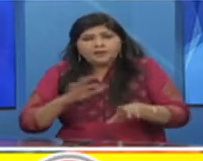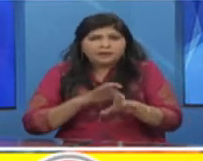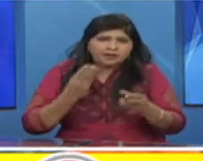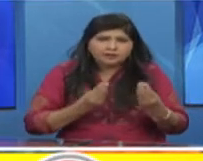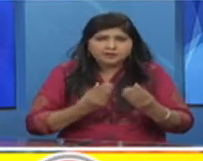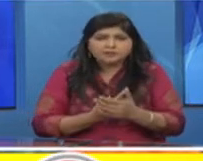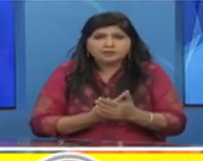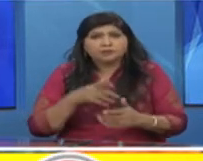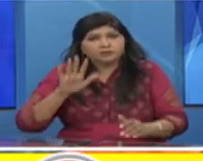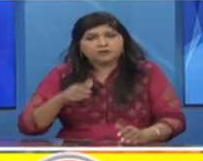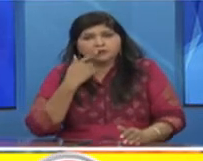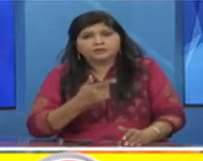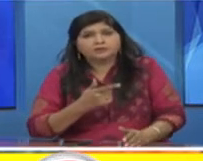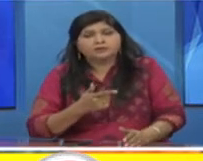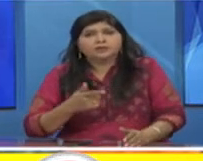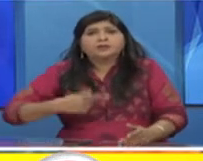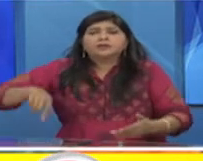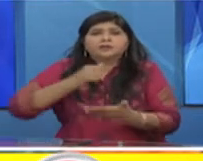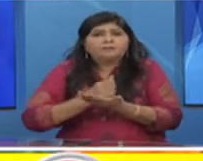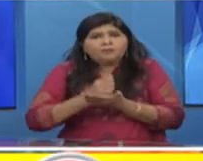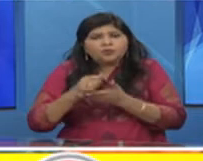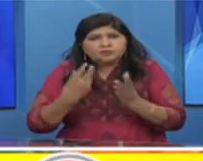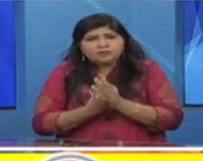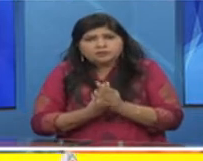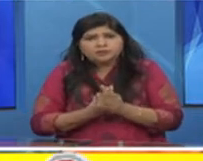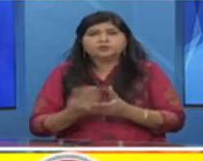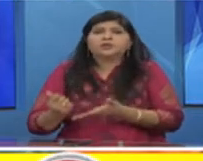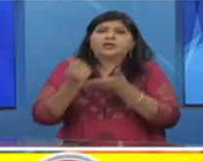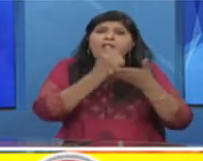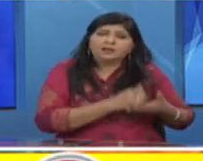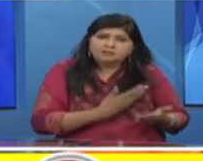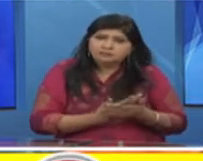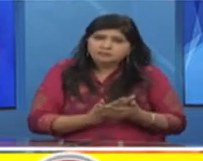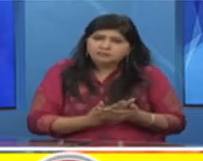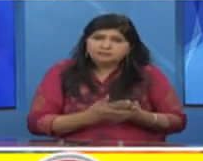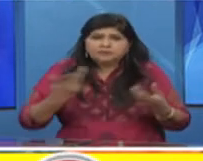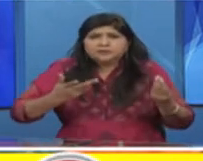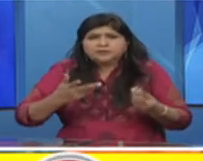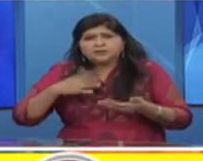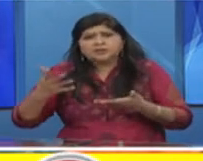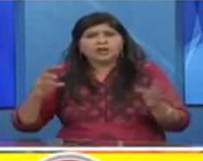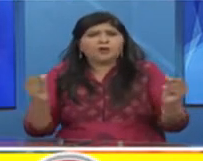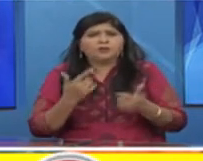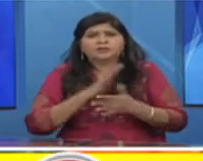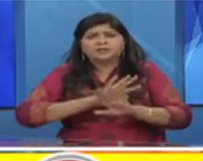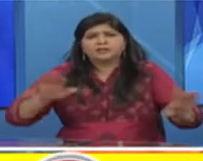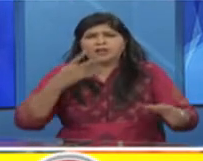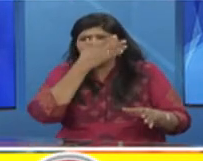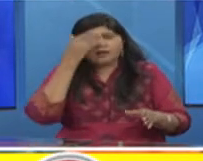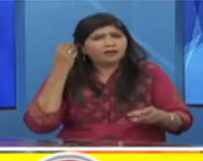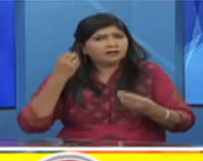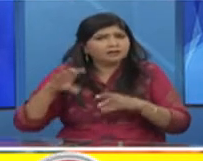ऐसा भी होता है कि समाज के प्रयास, उसका योगदान स्मृति पटल से बहुत जल्द ओझल हो जाता